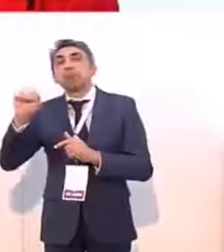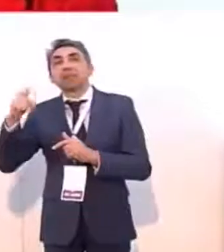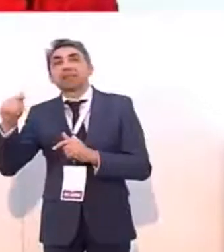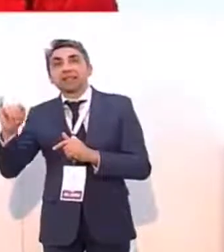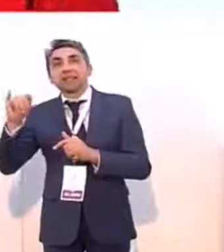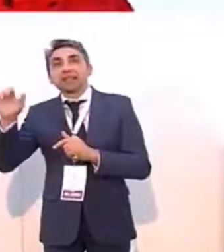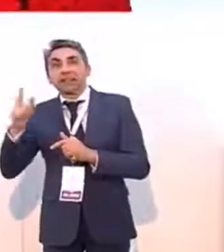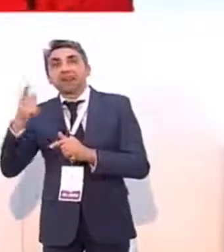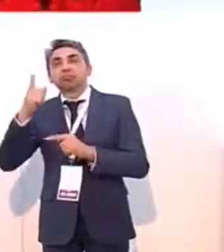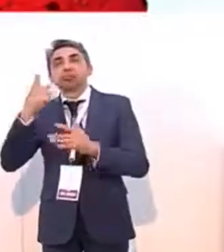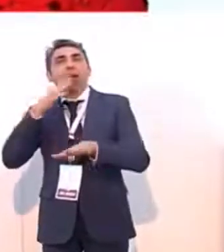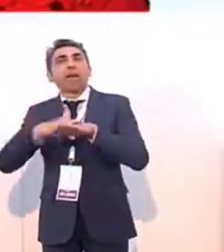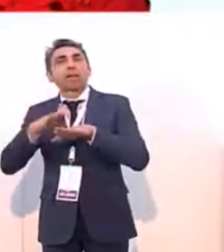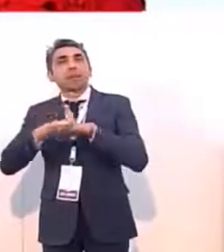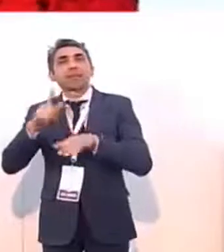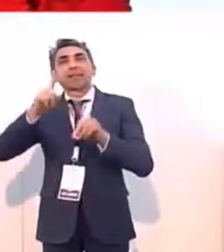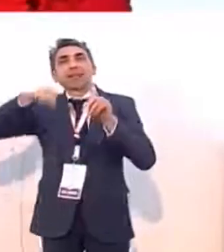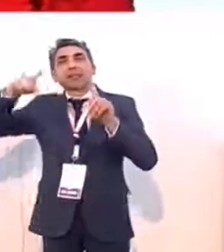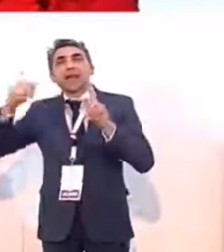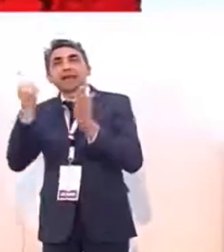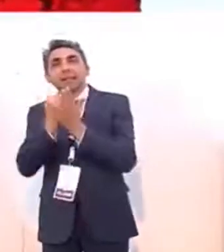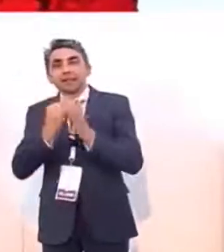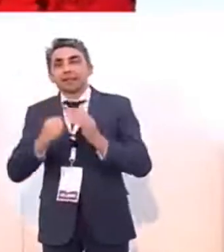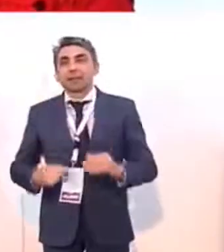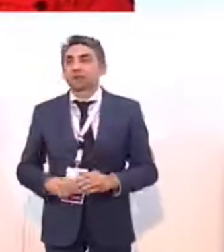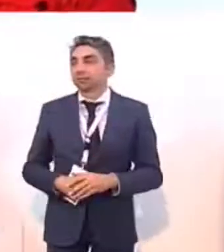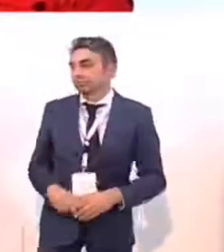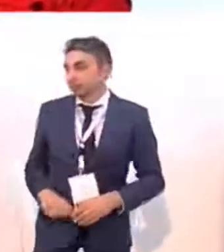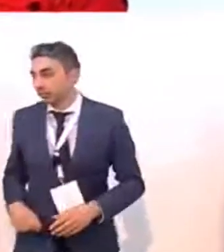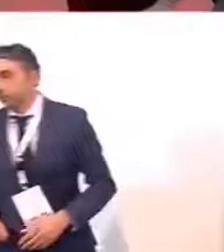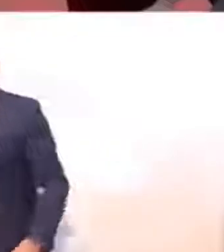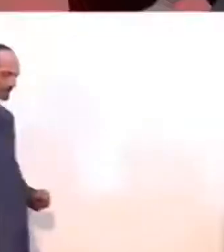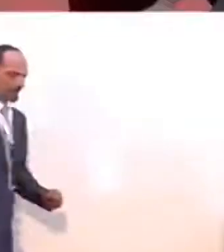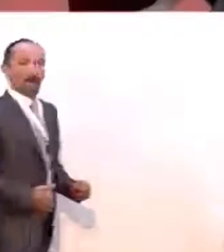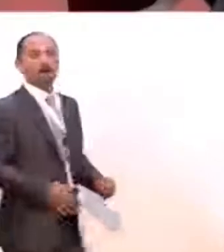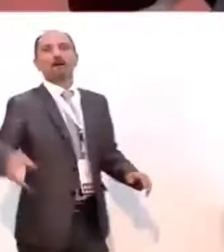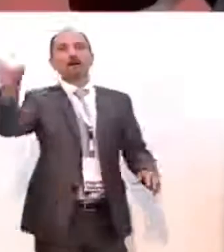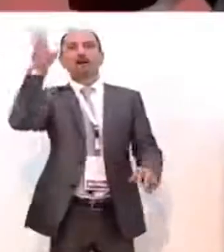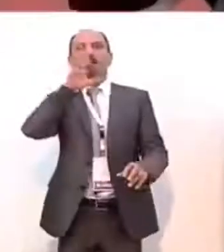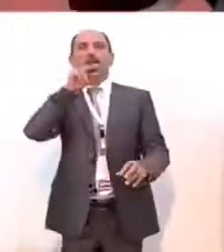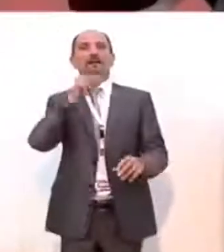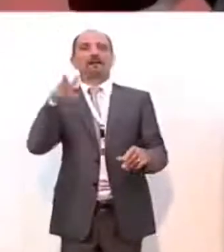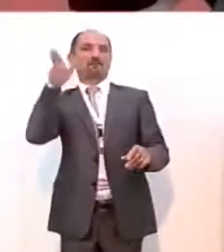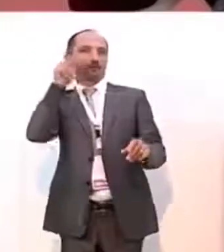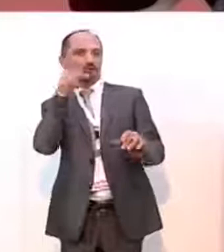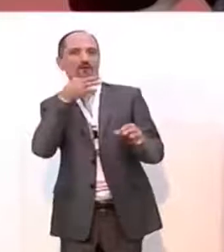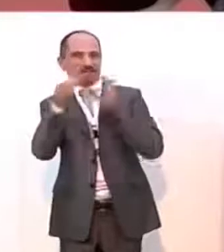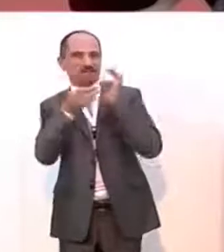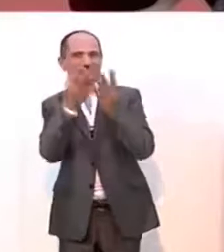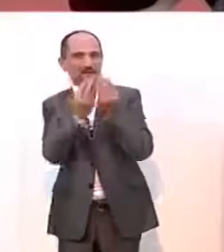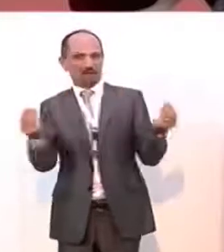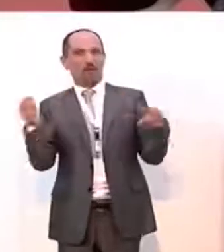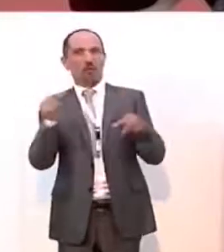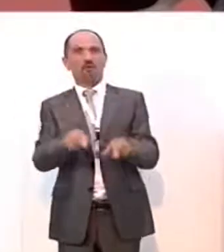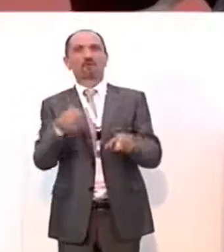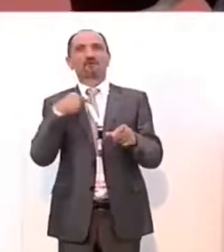statistica. Parliamo di donne. Parlare di donne significa tante cose. Intanto, Vice Ministro,